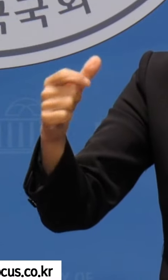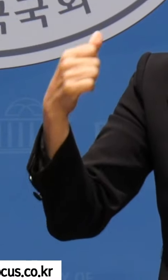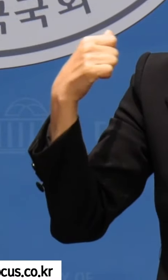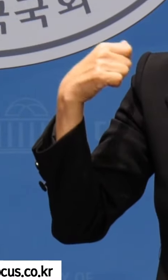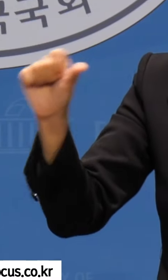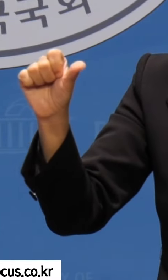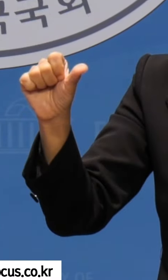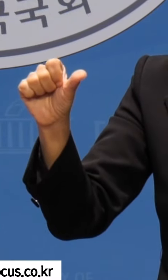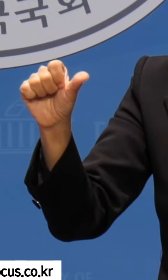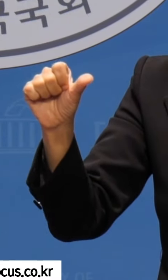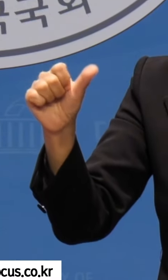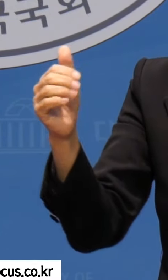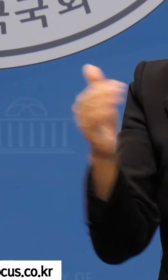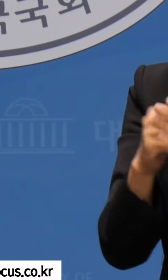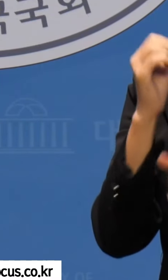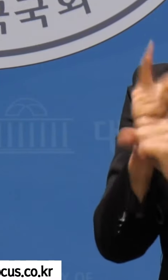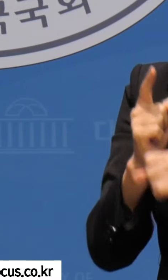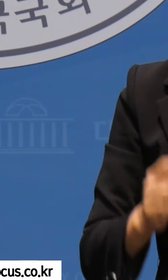스포당한지